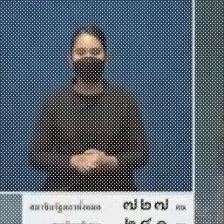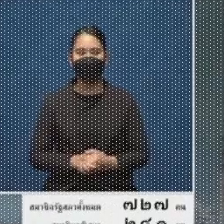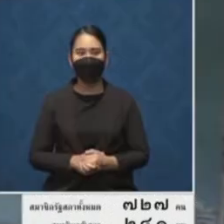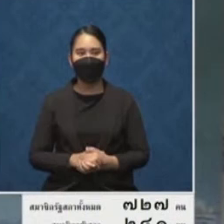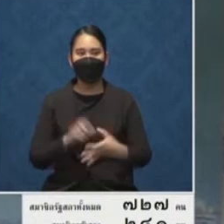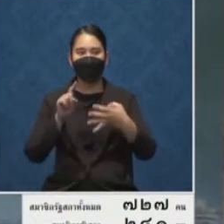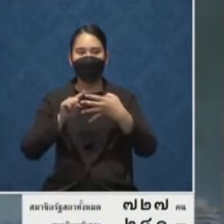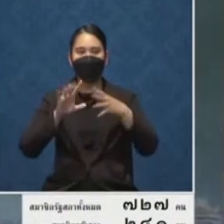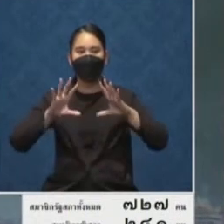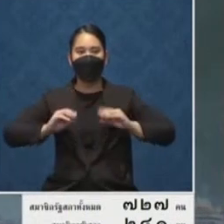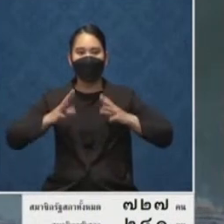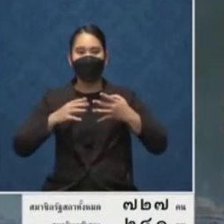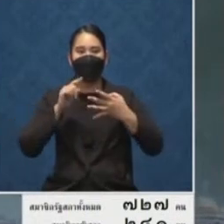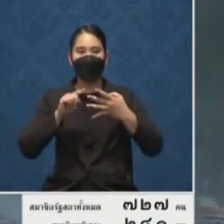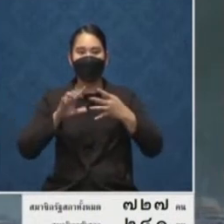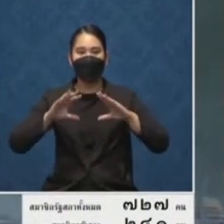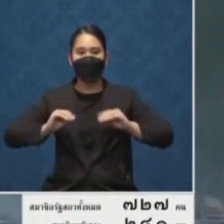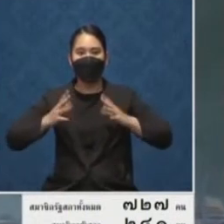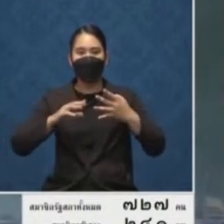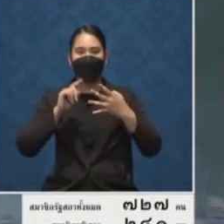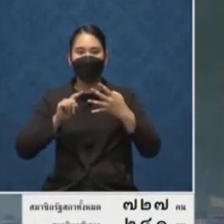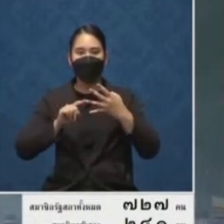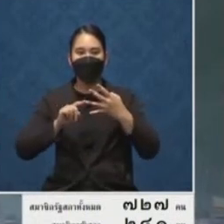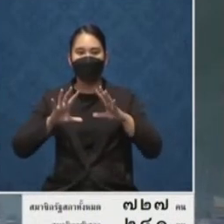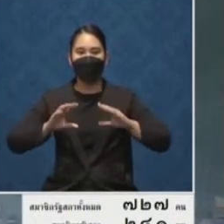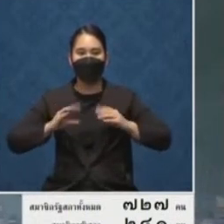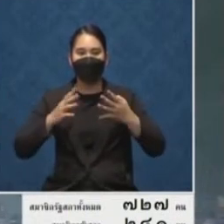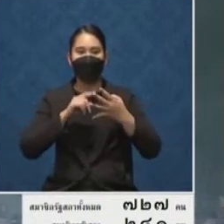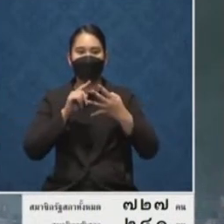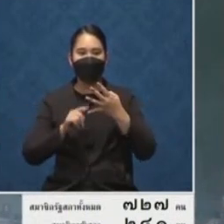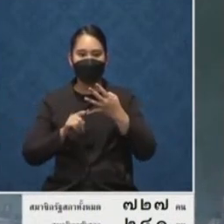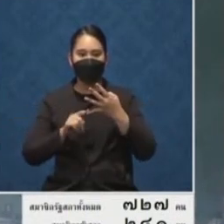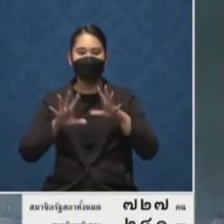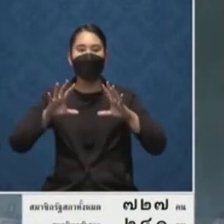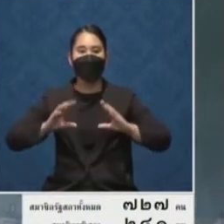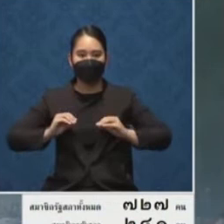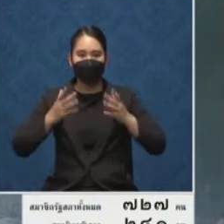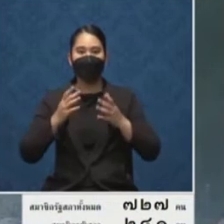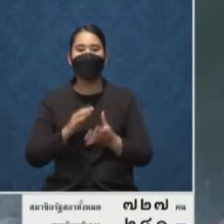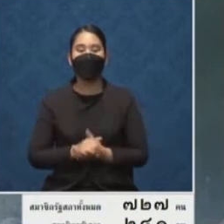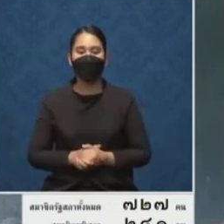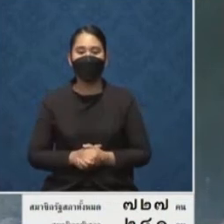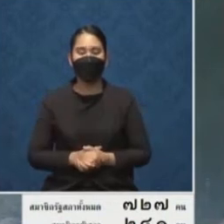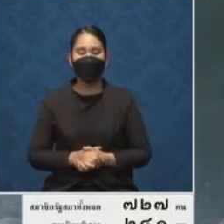หนึ่งไม่รับหลักการสองไม่รับหลักการสามไม่รับหลักการสี่ไม่รับหลักการค่ะ